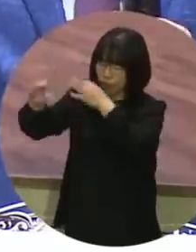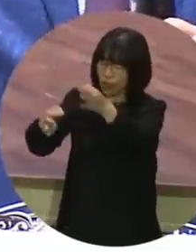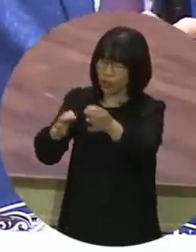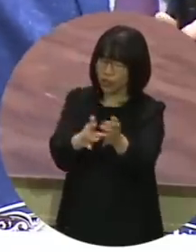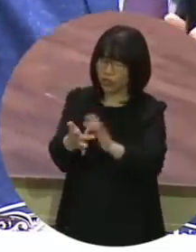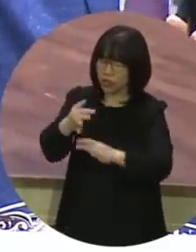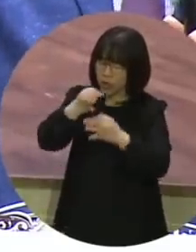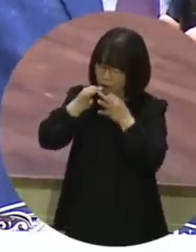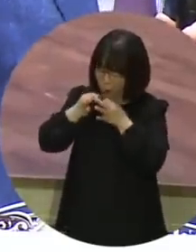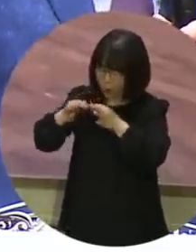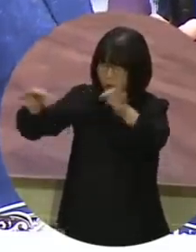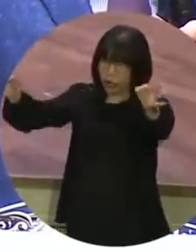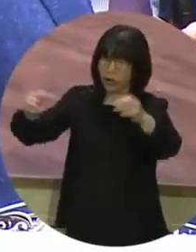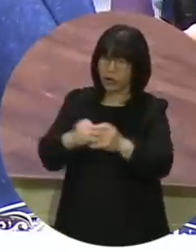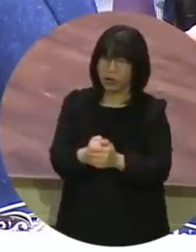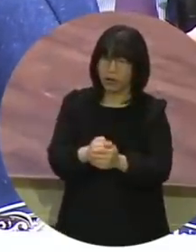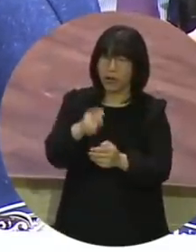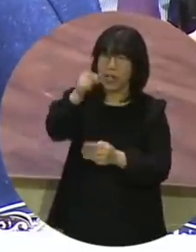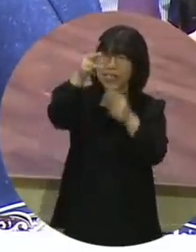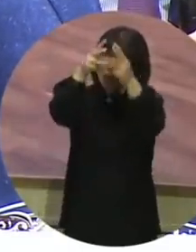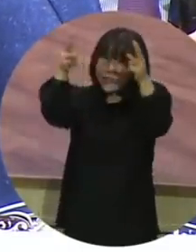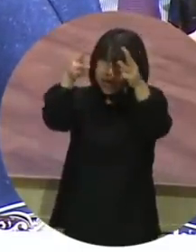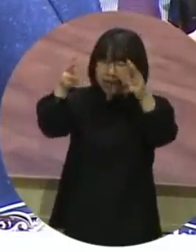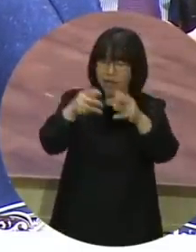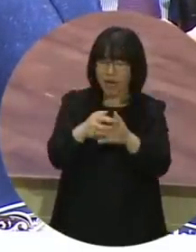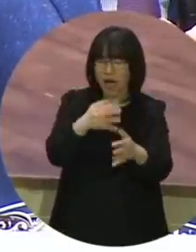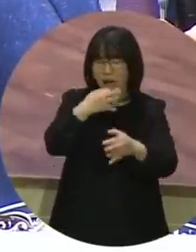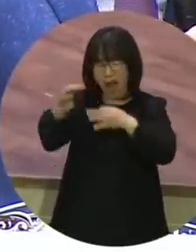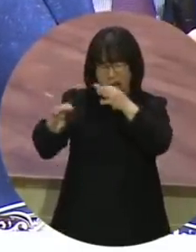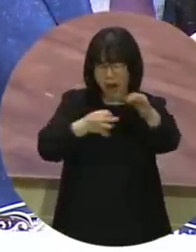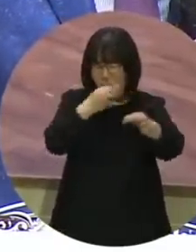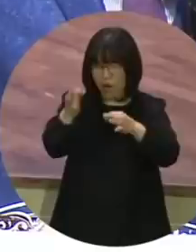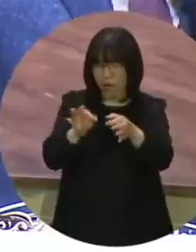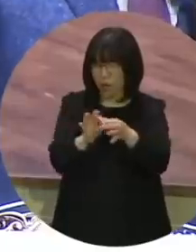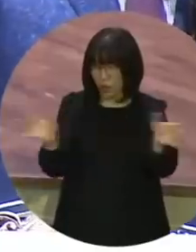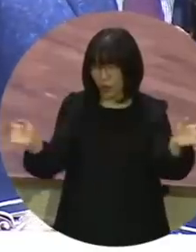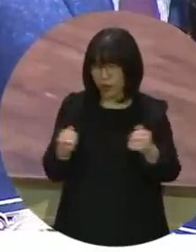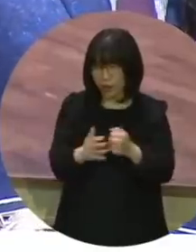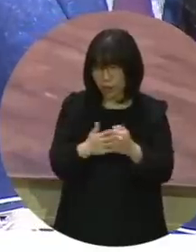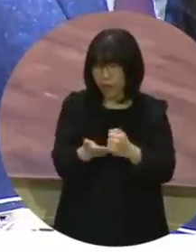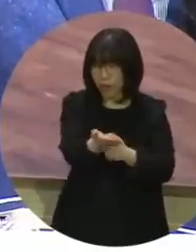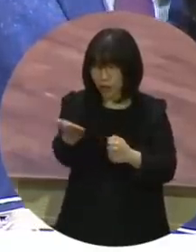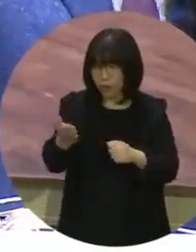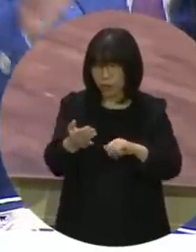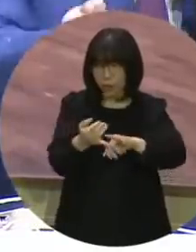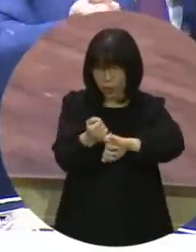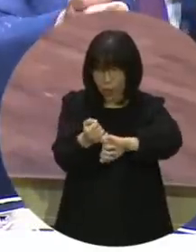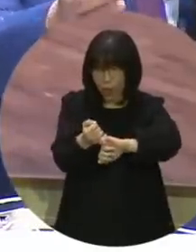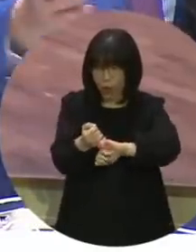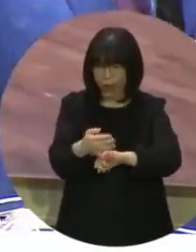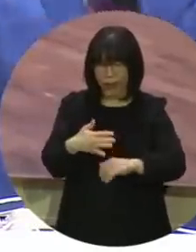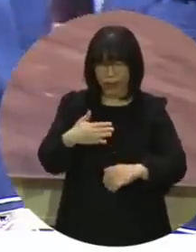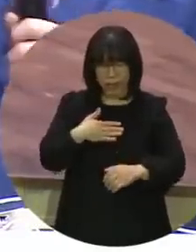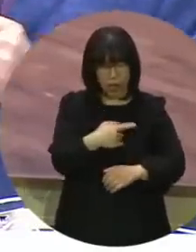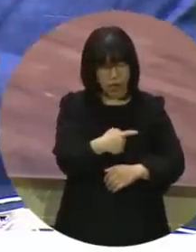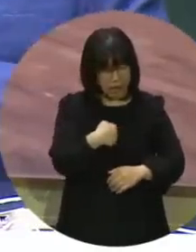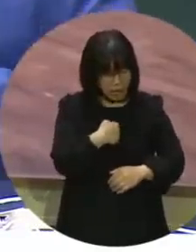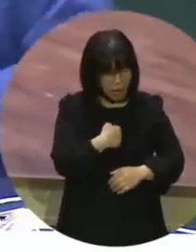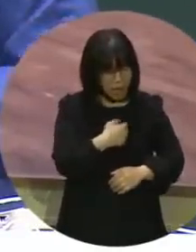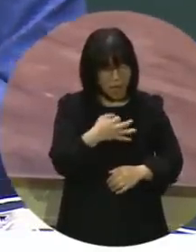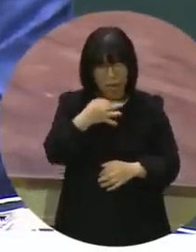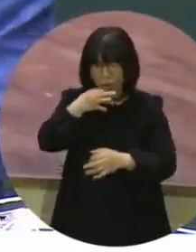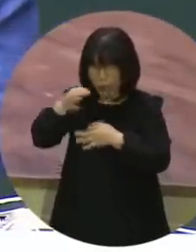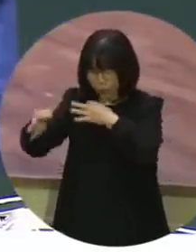나와서 기도거리 들어가면 아무리 부르짖어도 괜찮아. 너는 내가 부르짖으라. 내가 네가 응답하겠고 너가